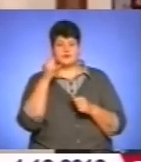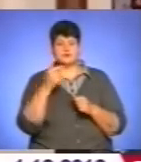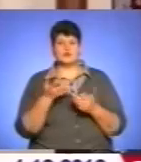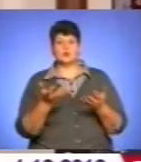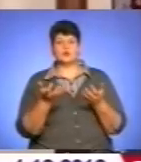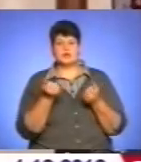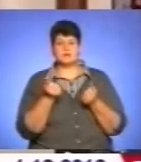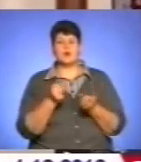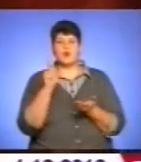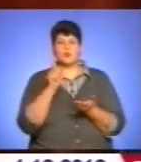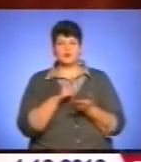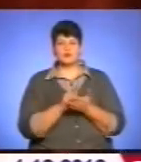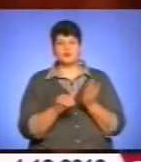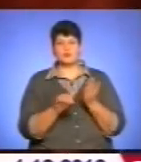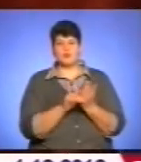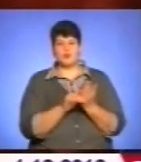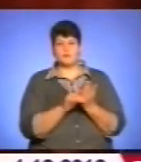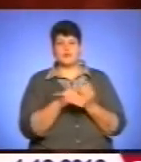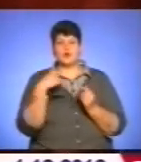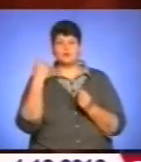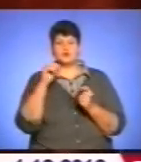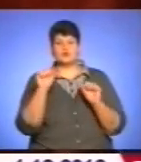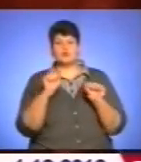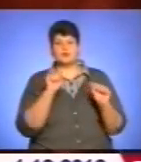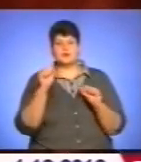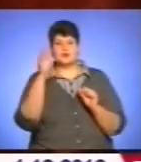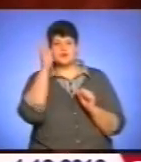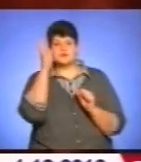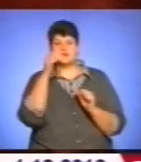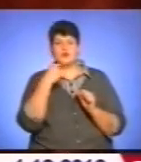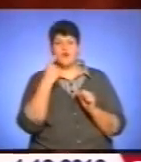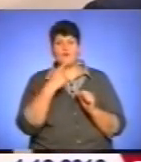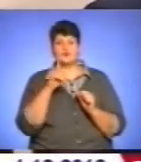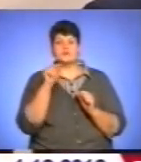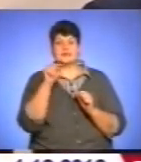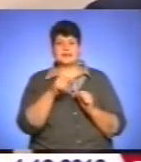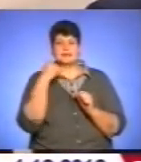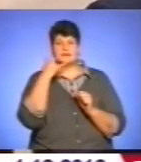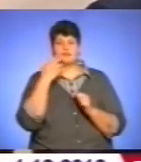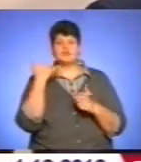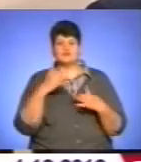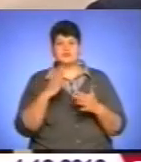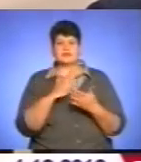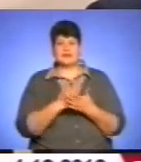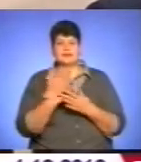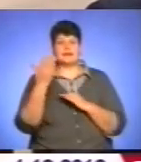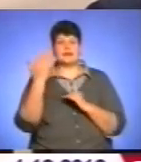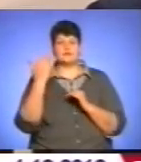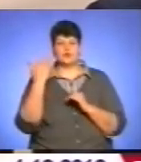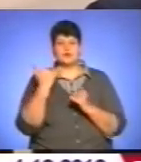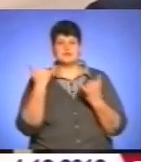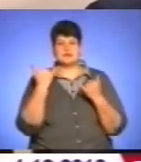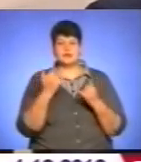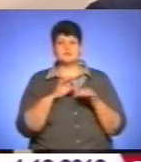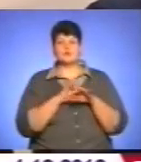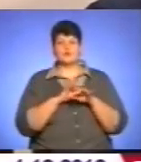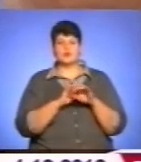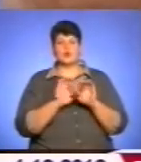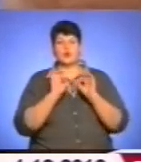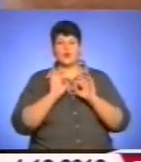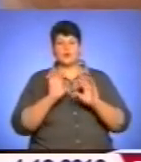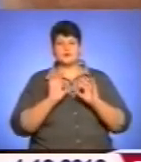обов'язково допомогу. В обласному управлінні освіти кажуть, що такі телефони у них працюють давно. Щоправда, зараз проводять роз'яснювальні наради